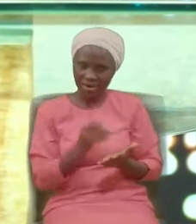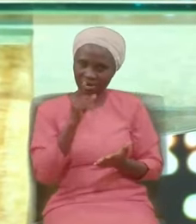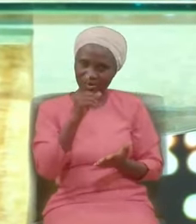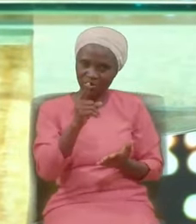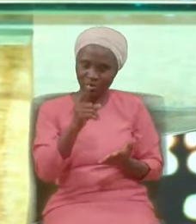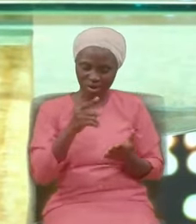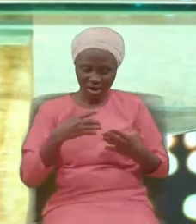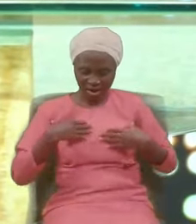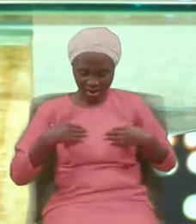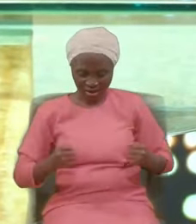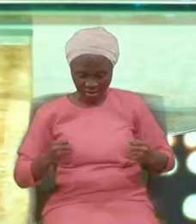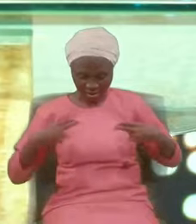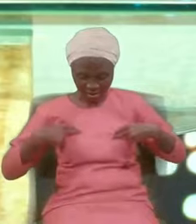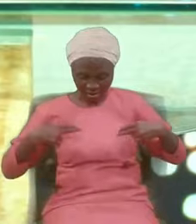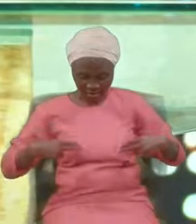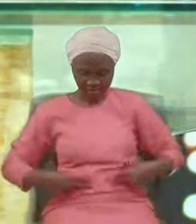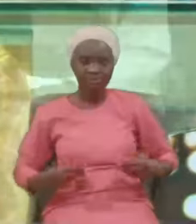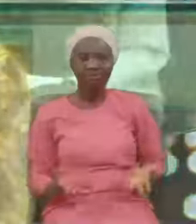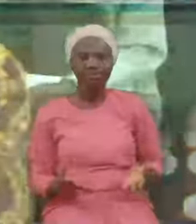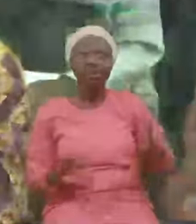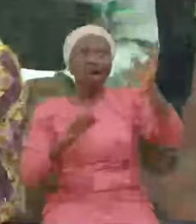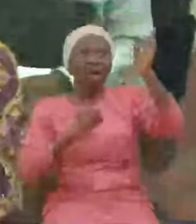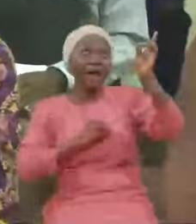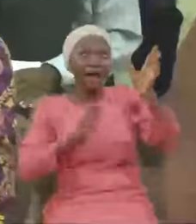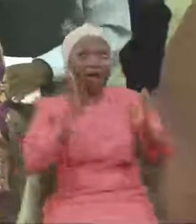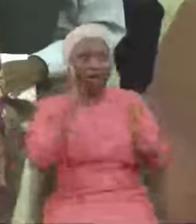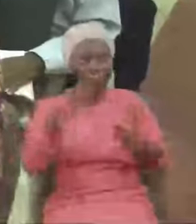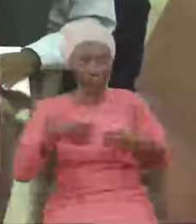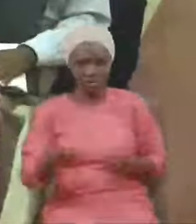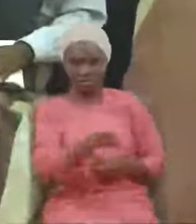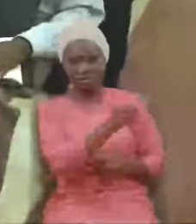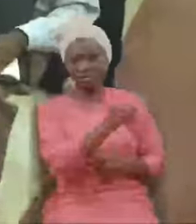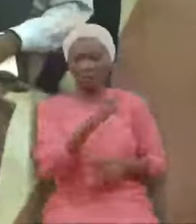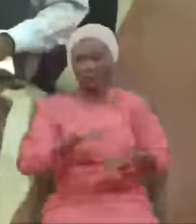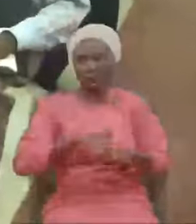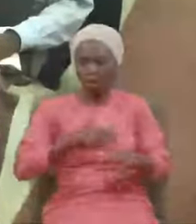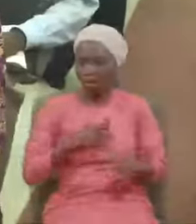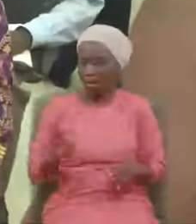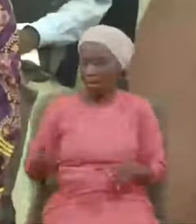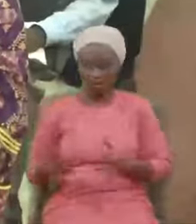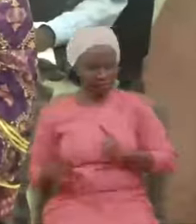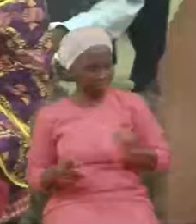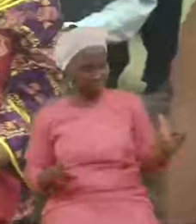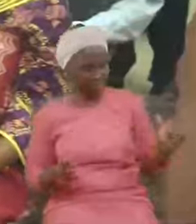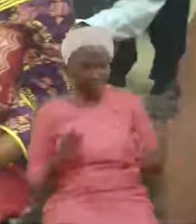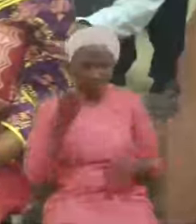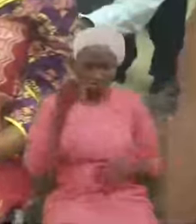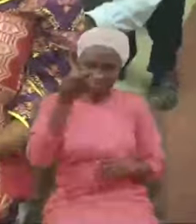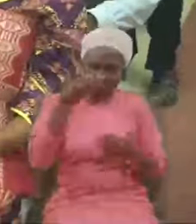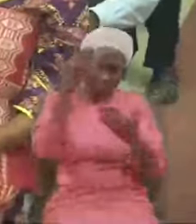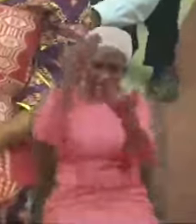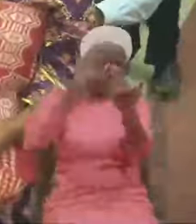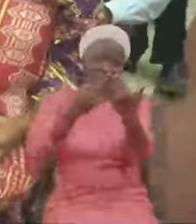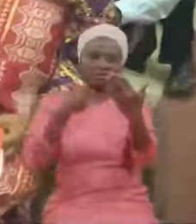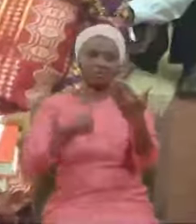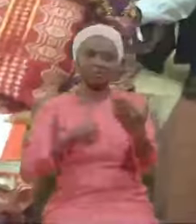la guérison et la santé. Je la guérirai. À ma droite, je la guérirai. Devant moi, je la